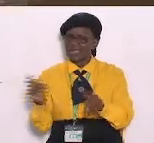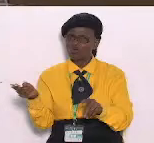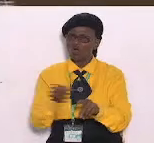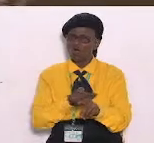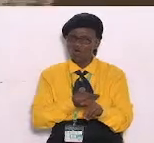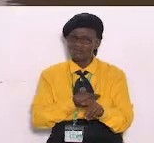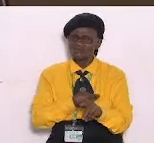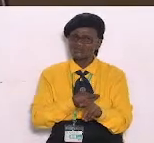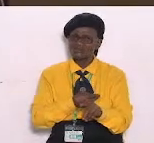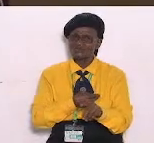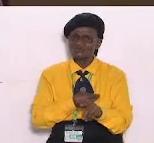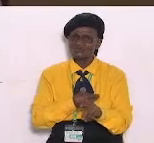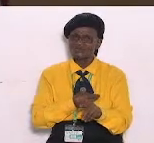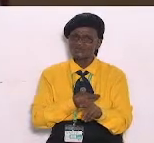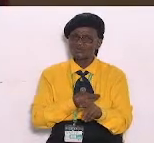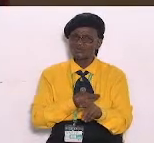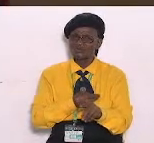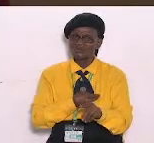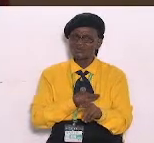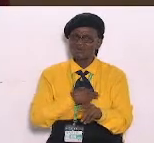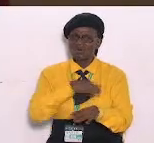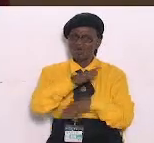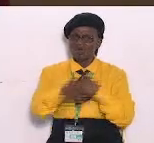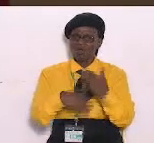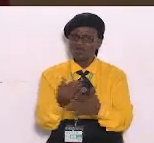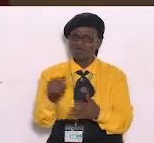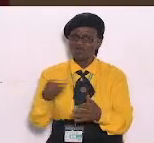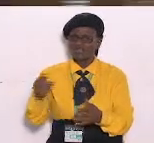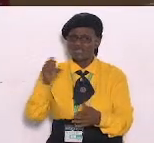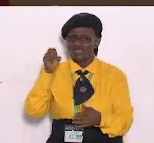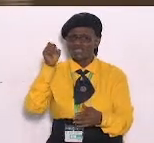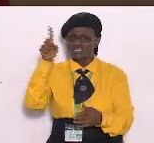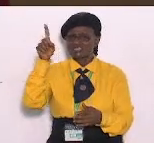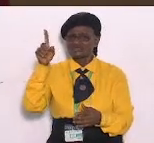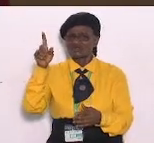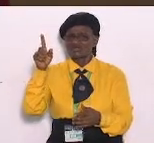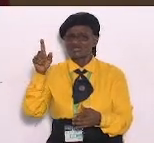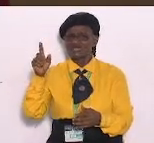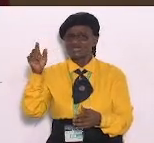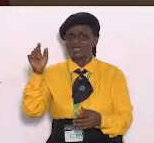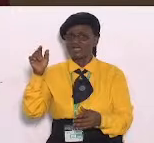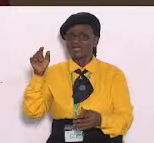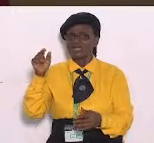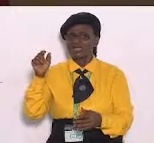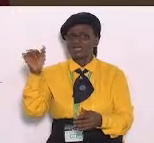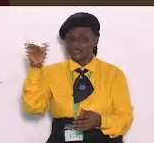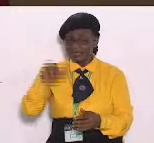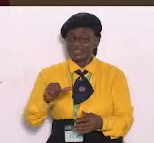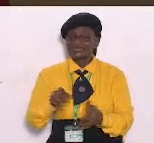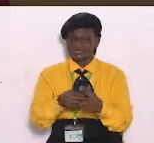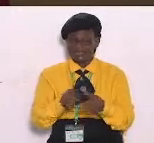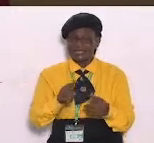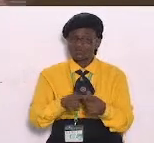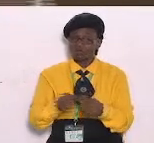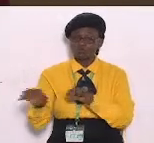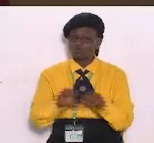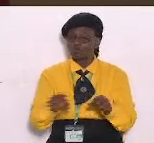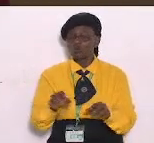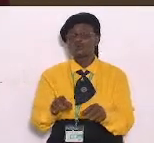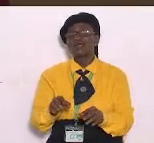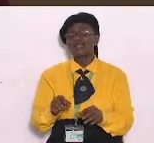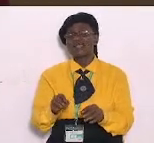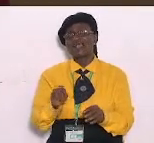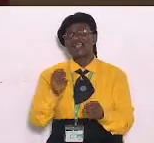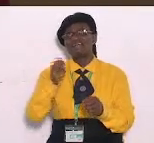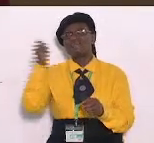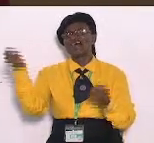construit des gens comme nous en Afrique vous commencez par faire des uvres de